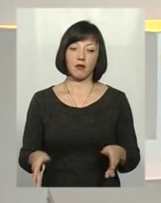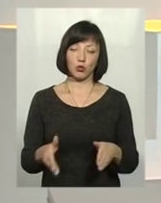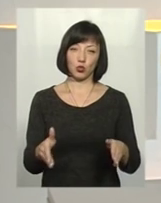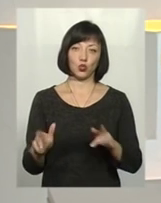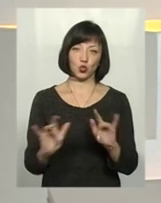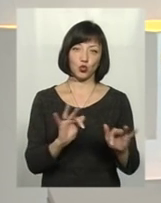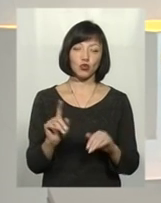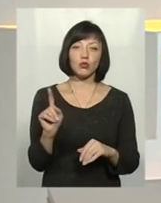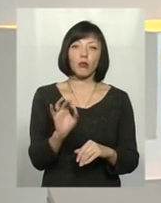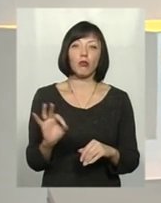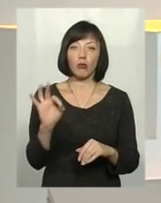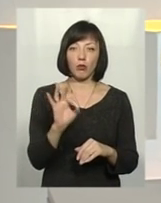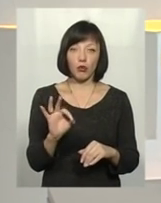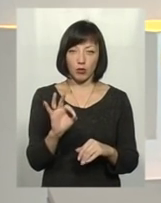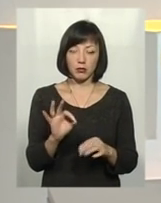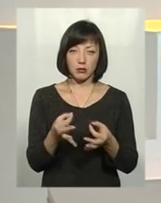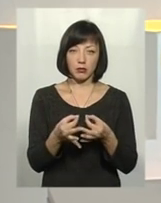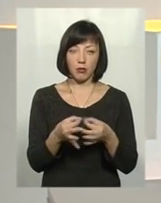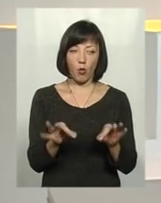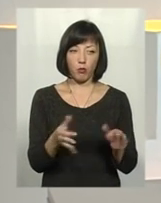руху щодо пропуску